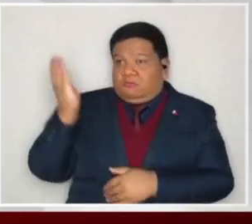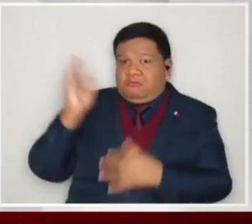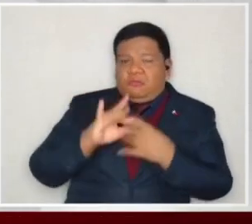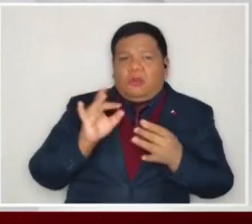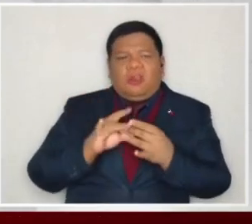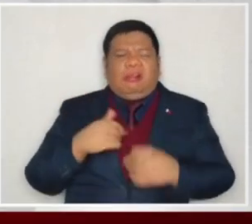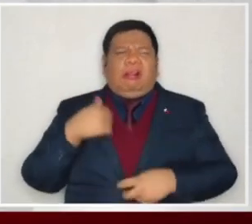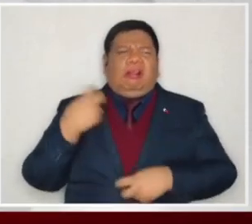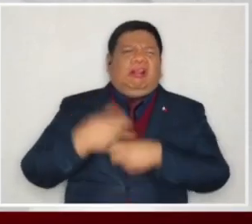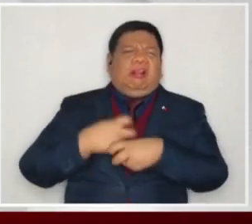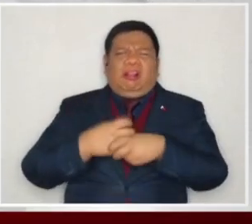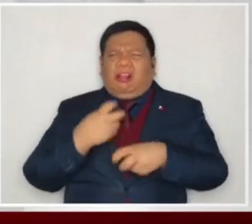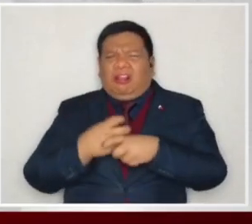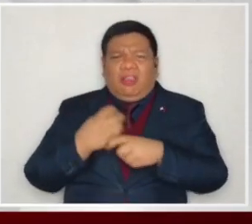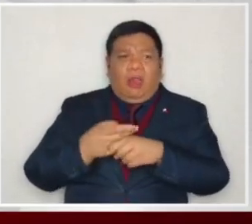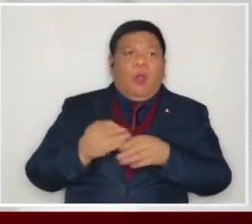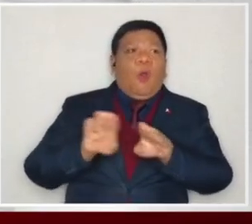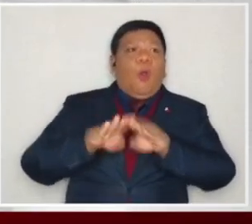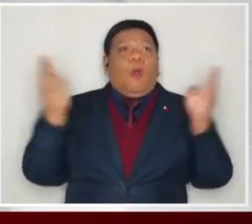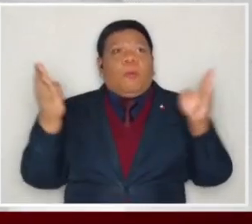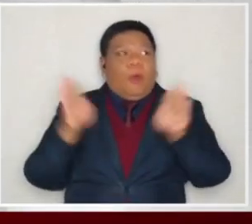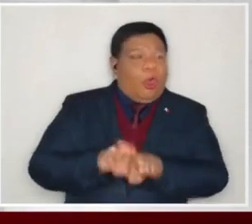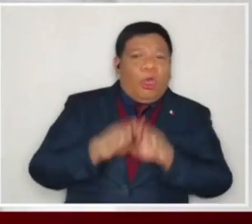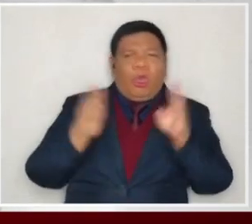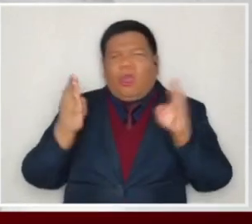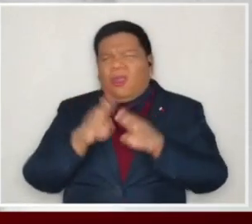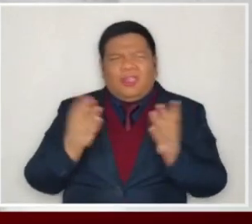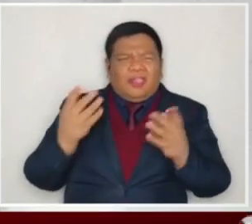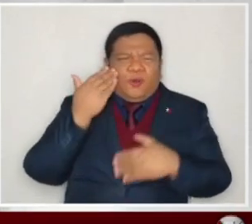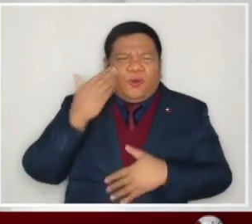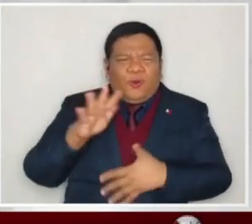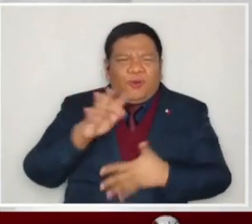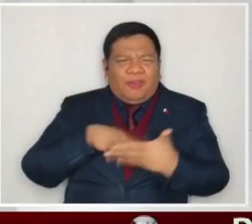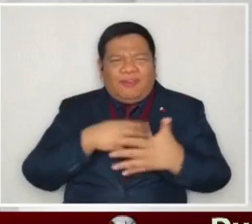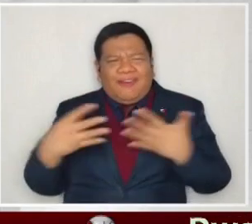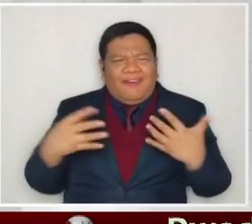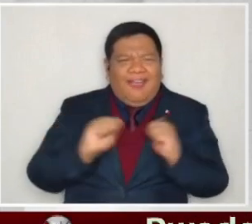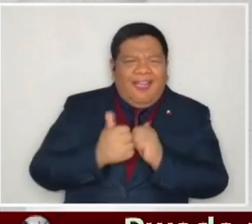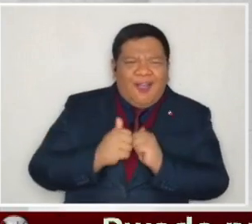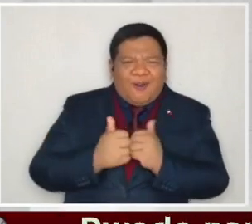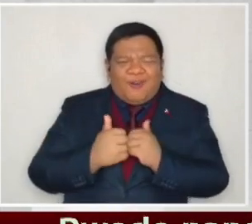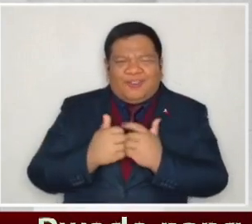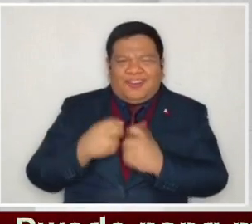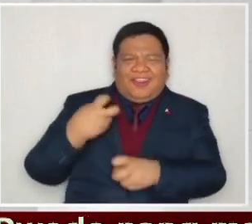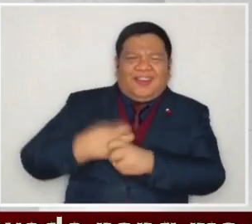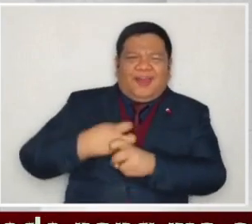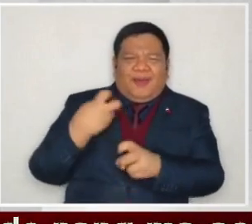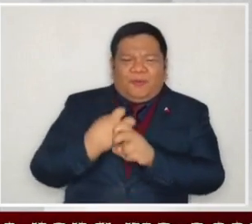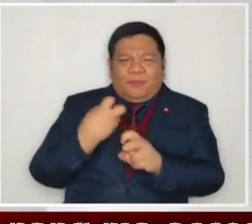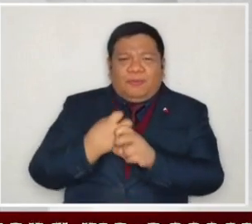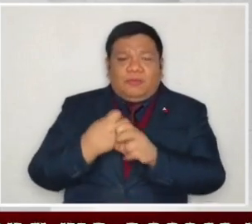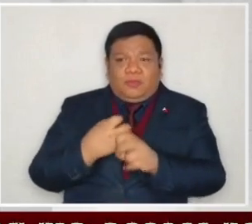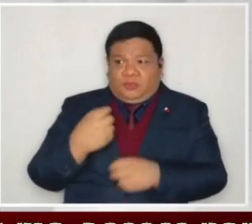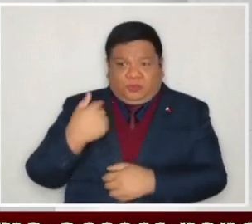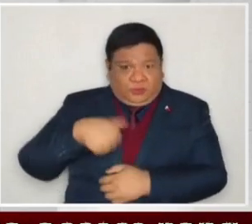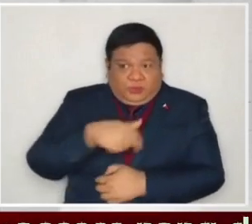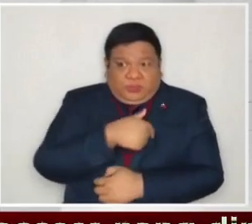bukas sarado, hindi mo malaman kung kailan magbubukas ulit. Kaya hindi kami